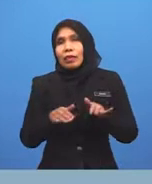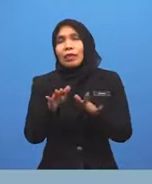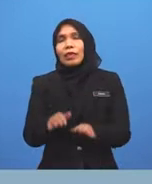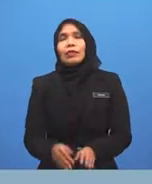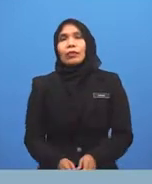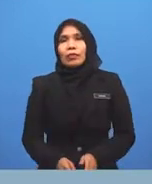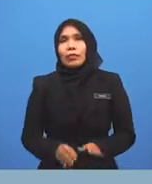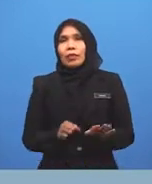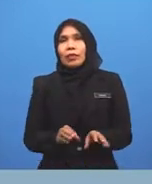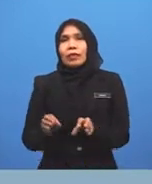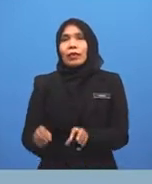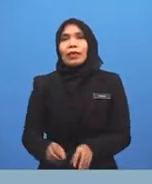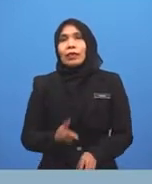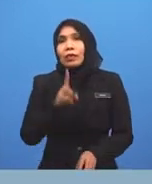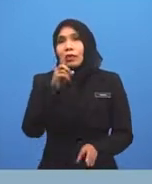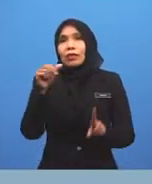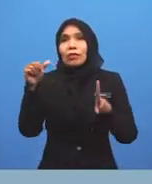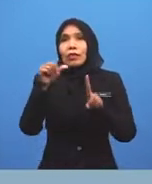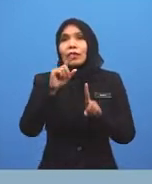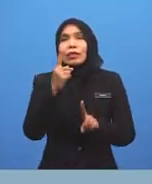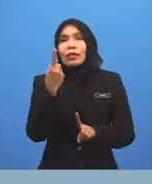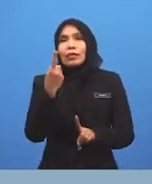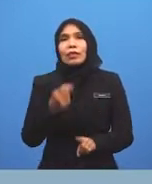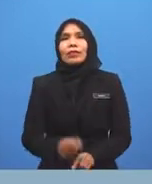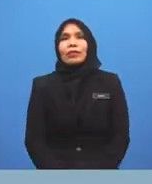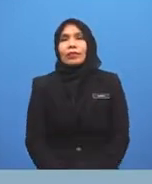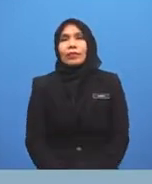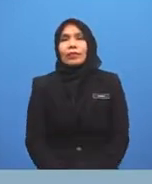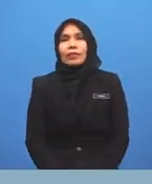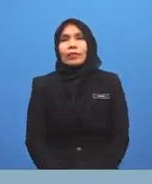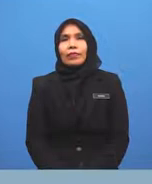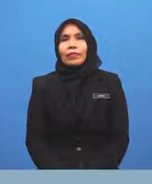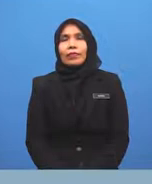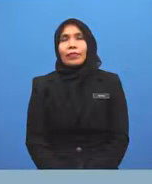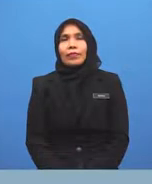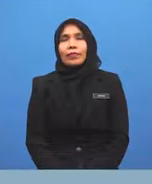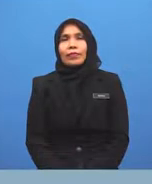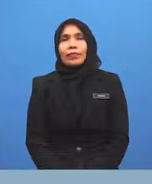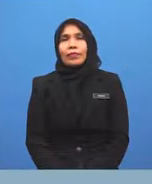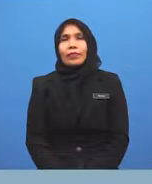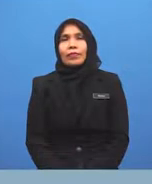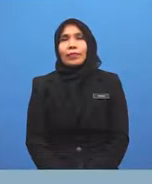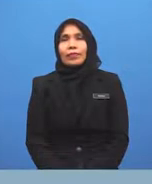arah sahaja yang ditunjukkan dengan arah pesongan jarum galvanometer.